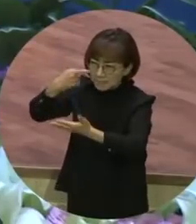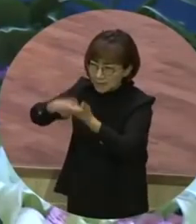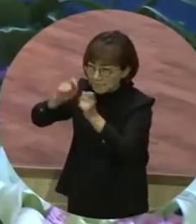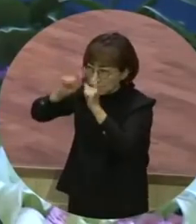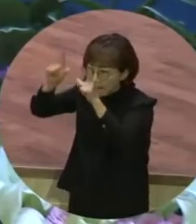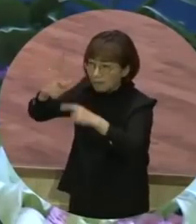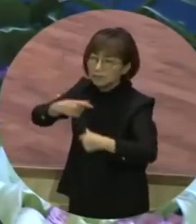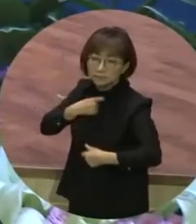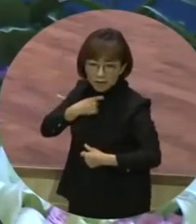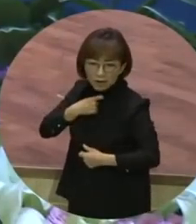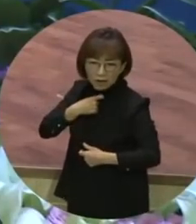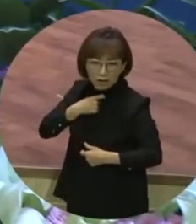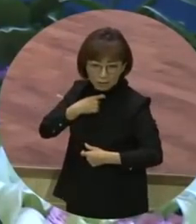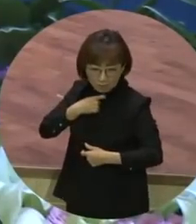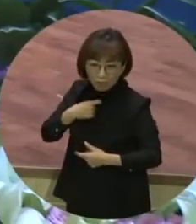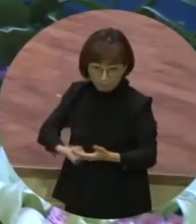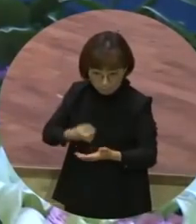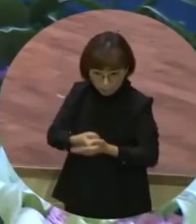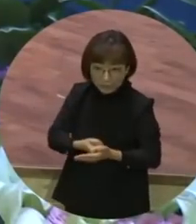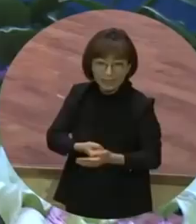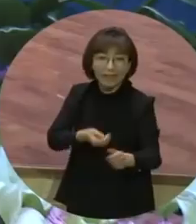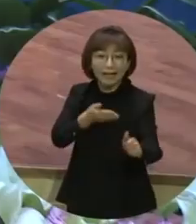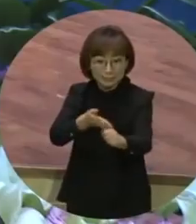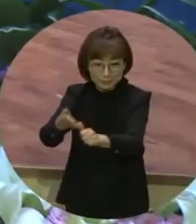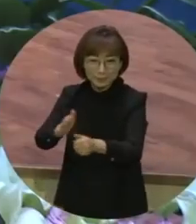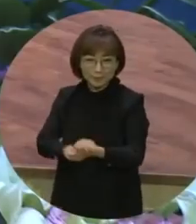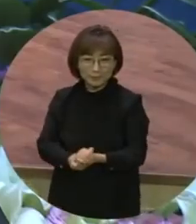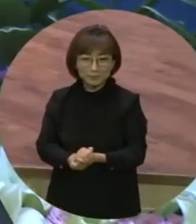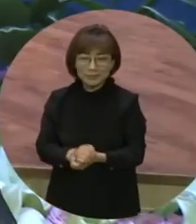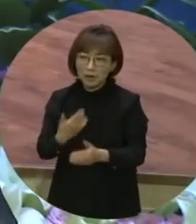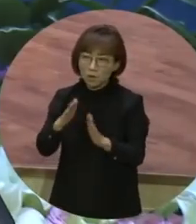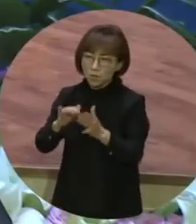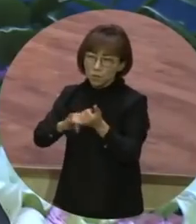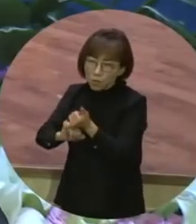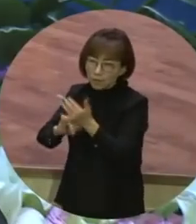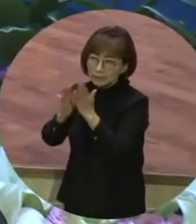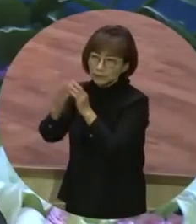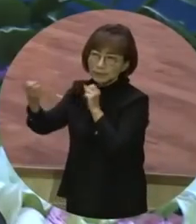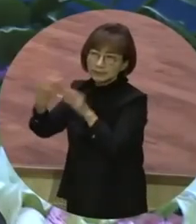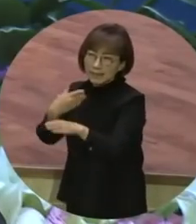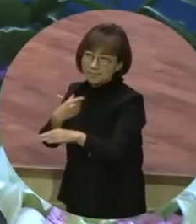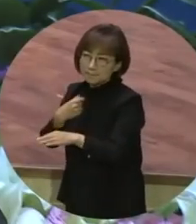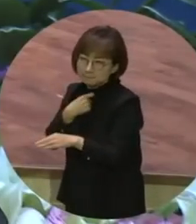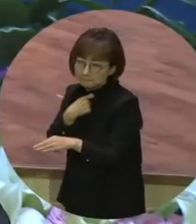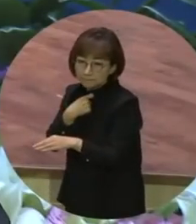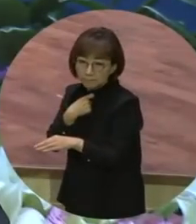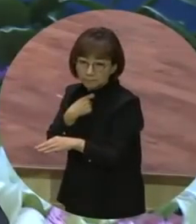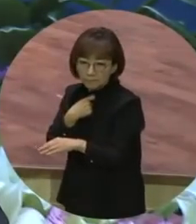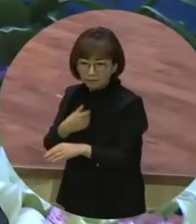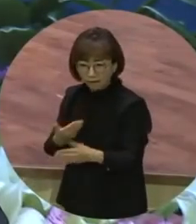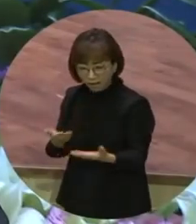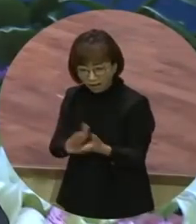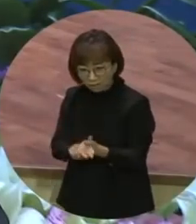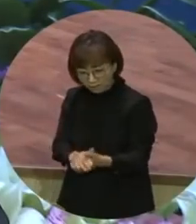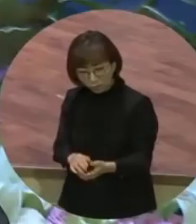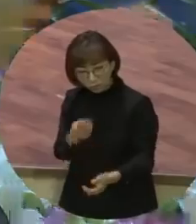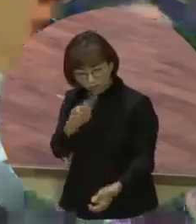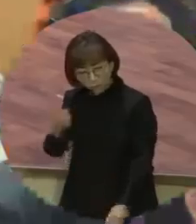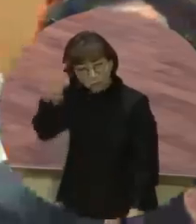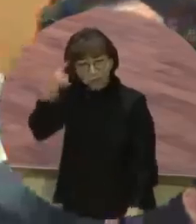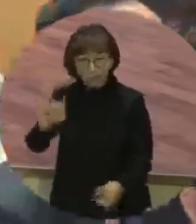이번에 내가 하나님께 기도했던 응답 받아야지. 아멘이 점점 힘이 없다.